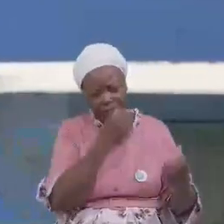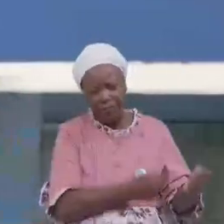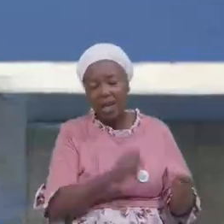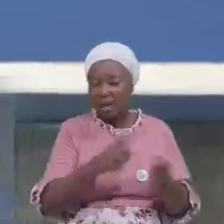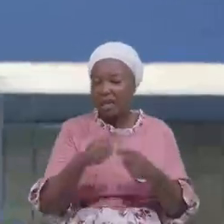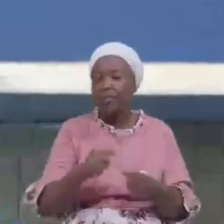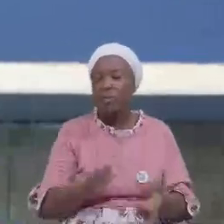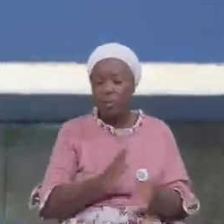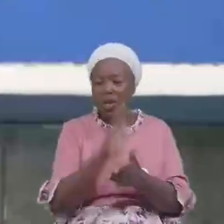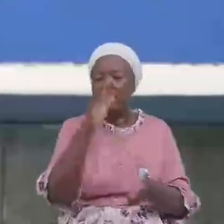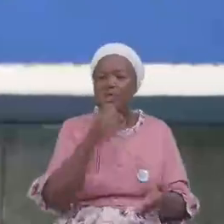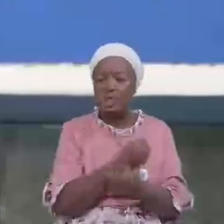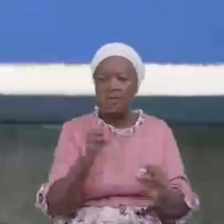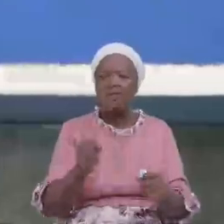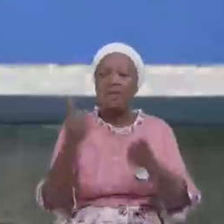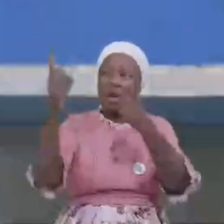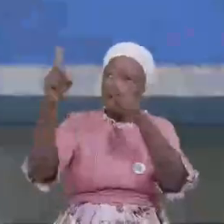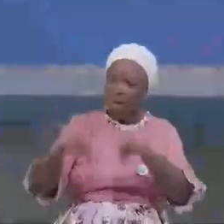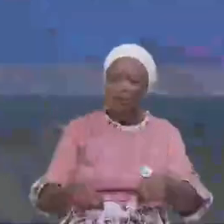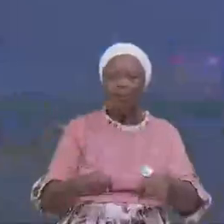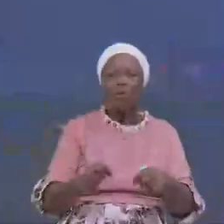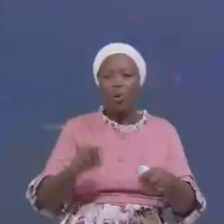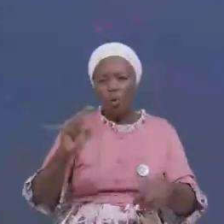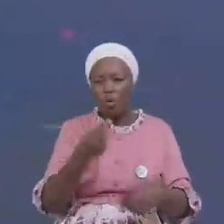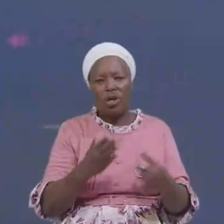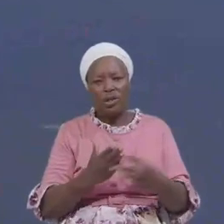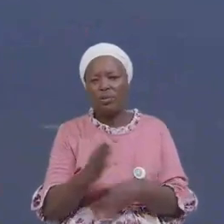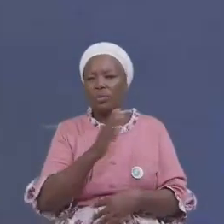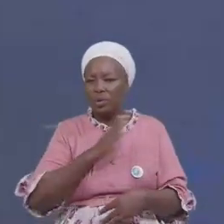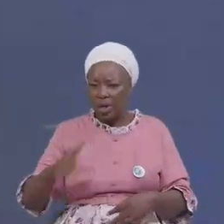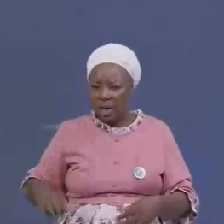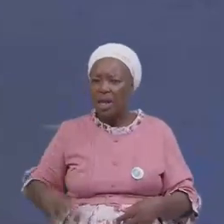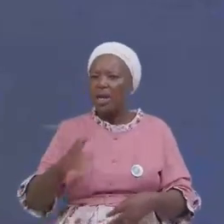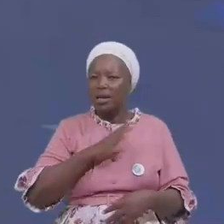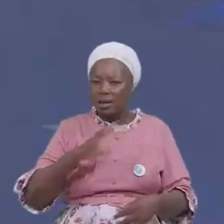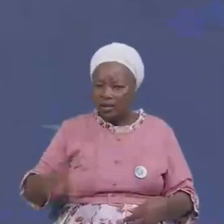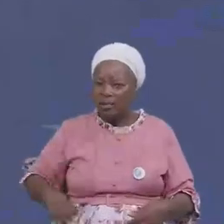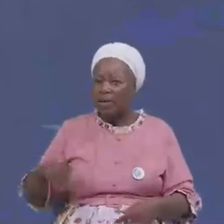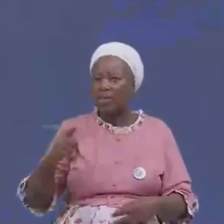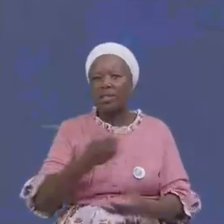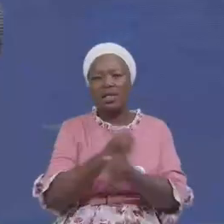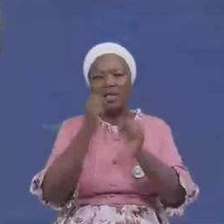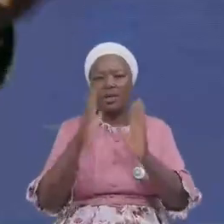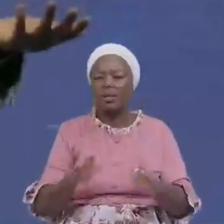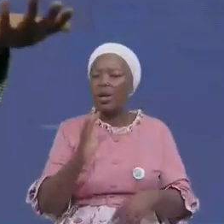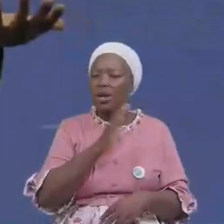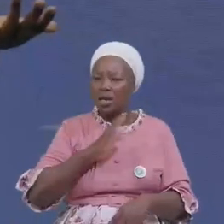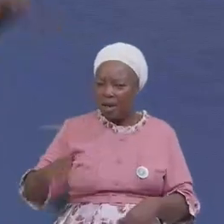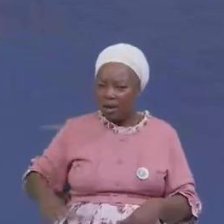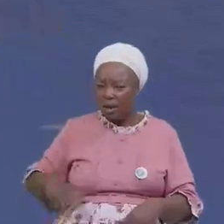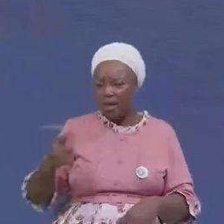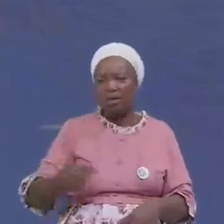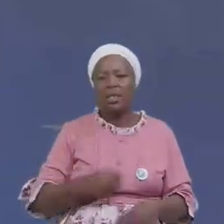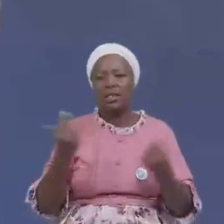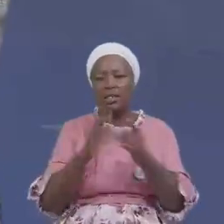Si tu crois que le salut vient par à travers Christ, et tu crois cela, le Sauveur, Christ, celui qui est